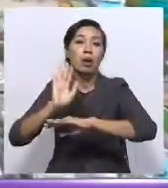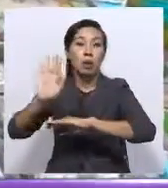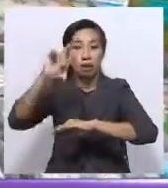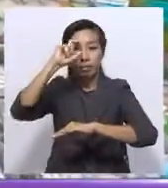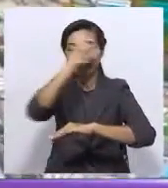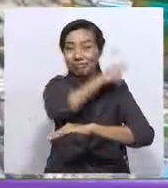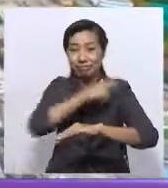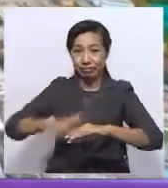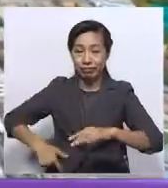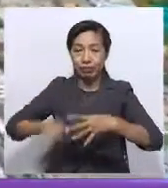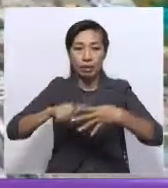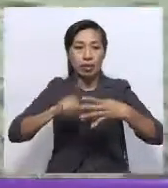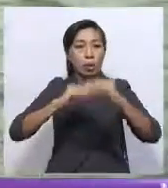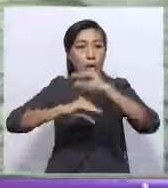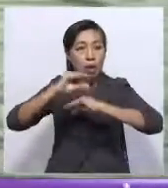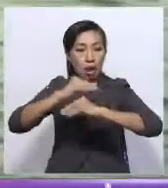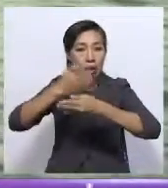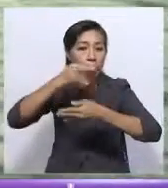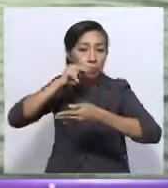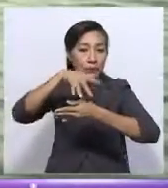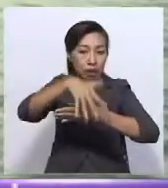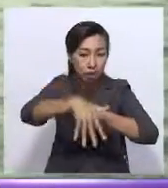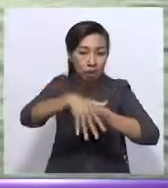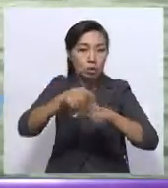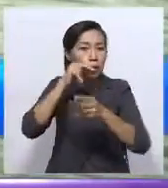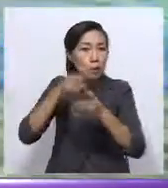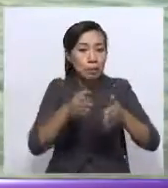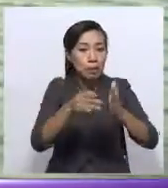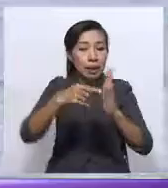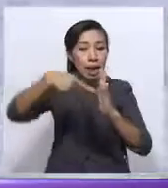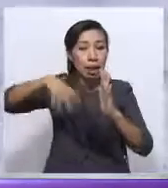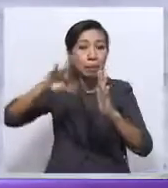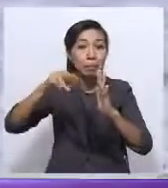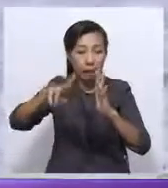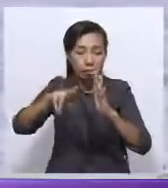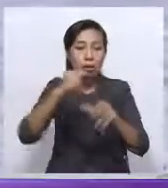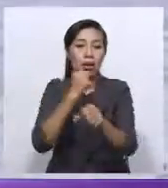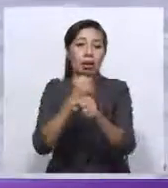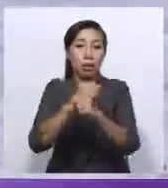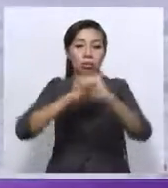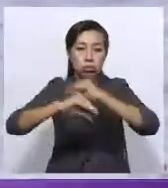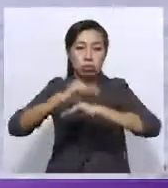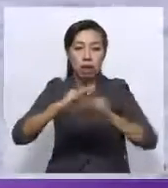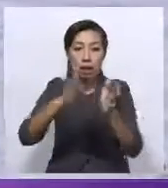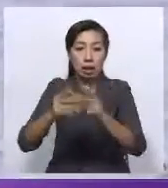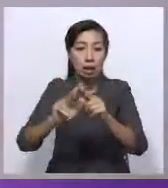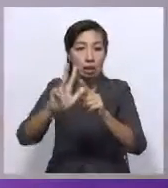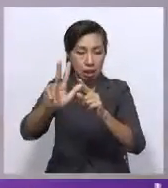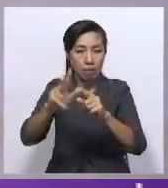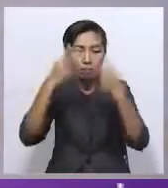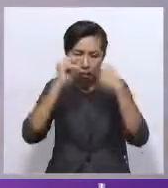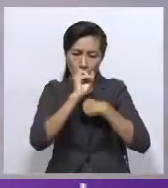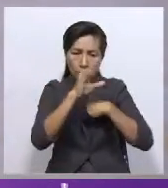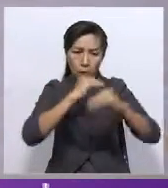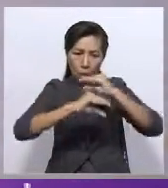โครงการก่อสร้างเขื่อนป้องกันน้ำท่วมริมแม่น้ำเพชรบุรีระยะที่3โดยนายกรัฐมนตรีสั่งการให้ทบทวนโ